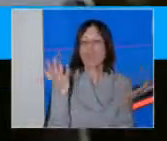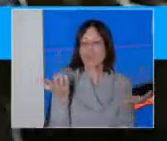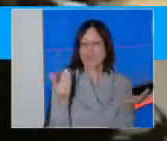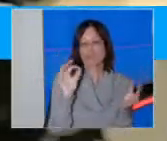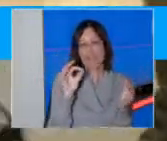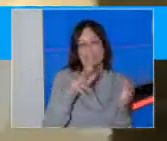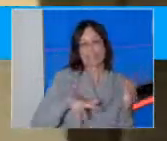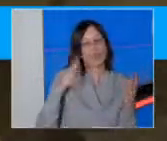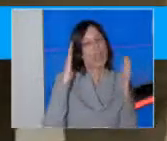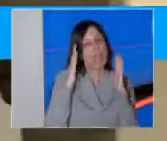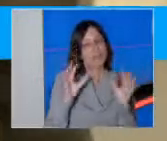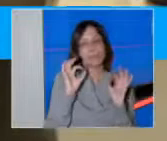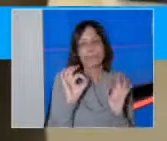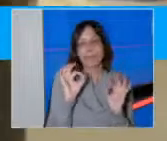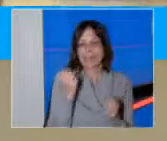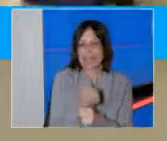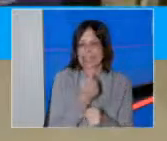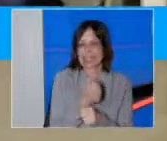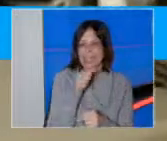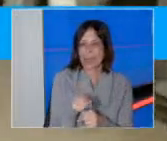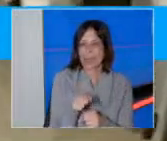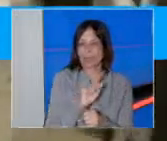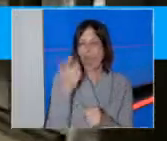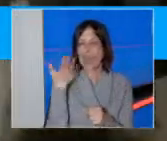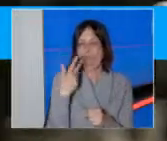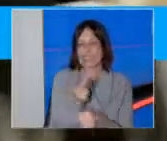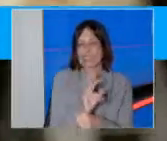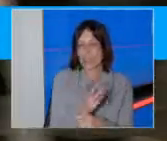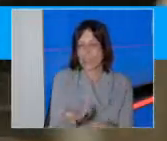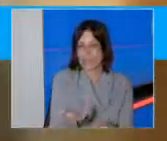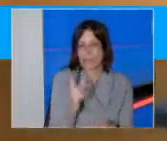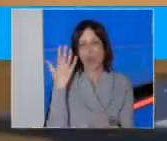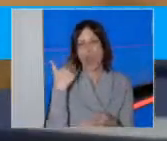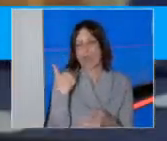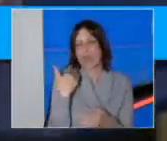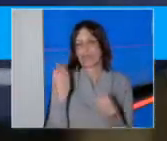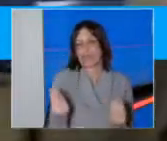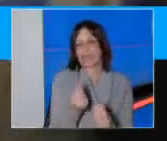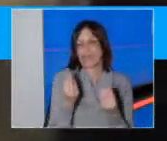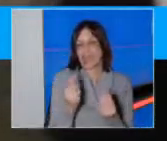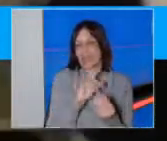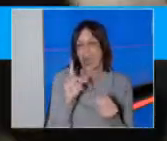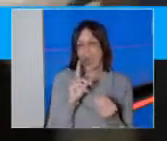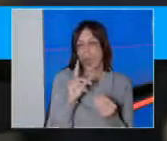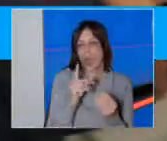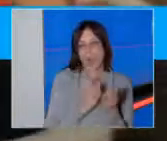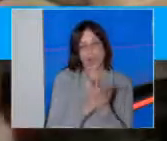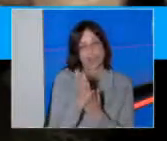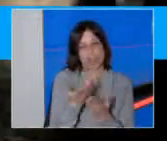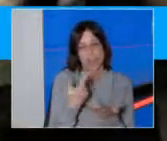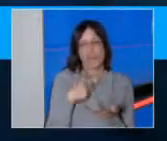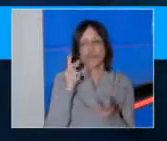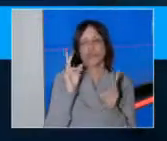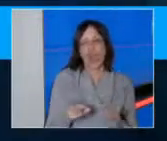שהציבור יאמין שבאמת נעשה פה, שלא היו זיופים ושלא היו דברים לא תקינים,